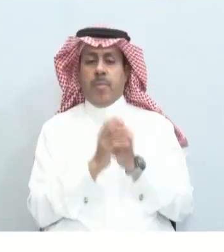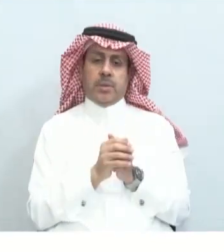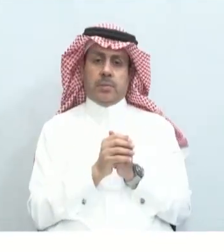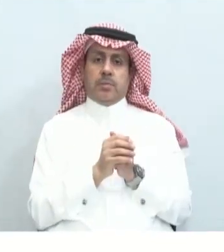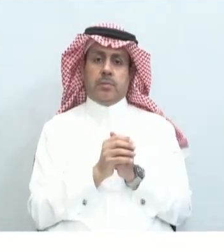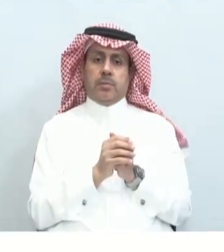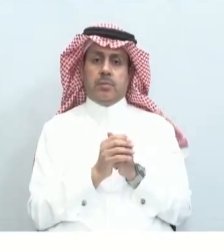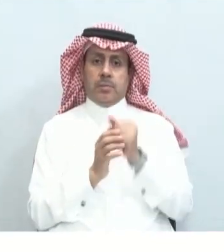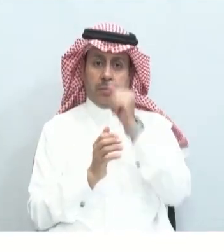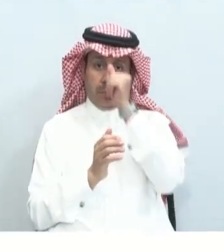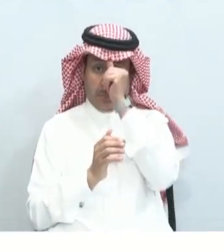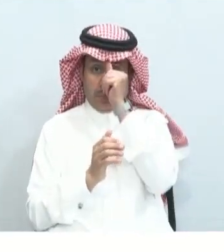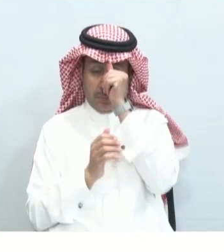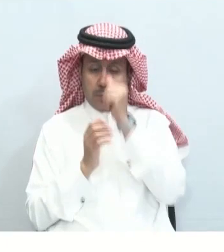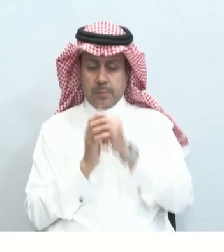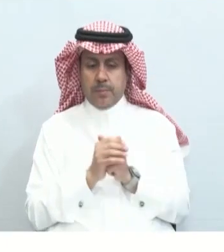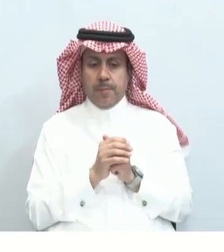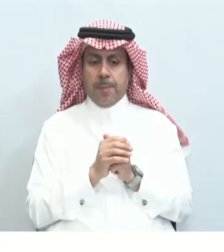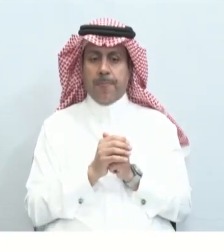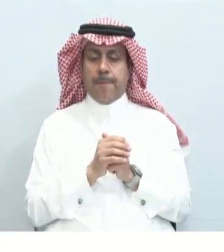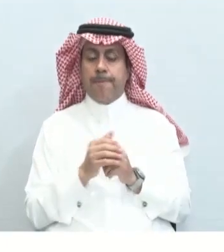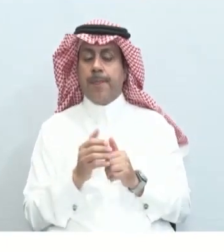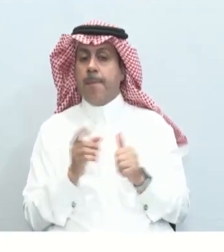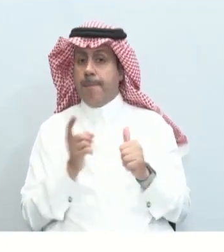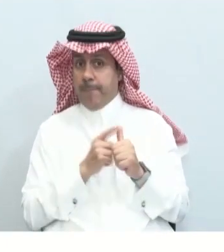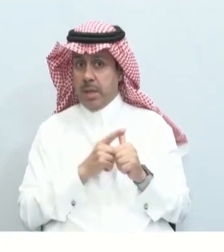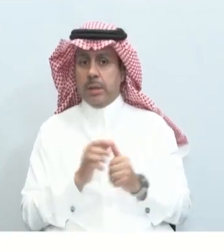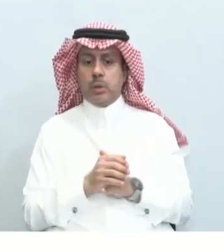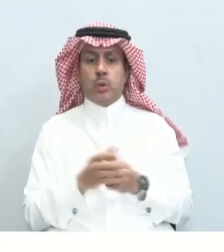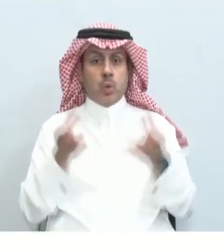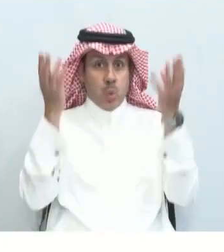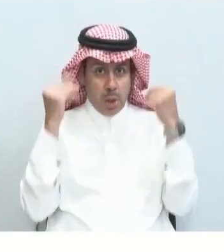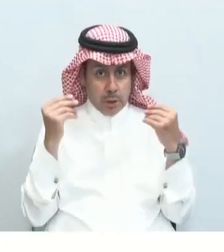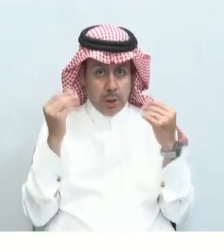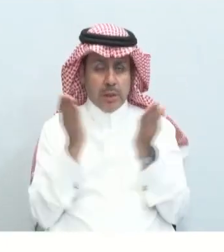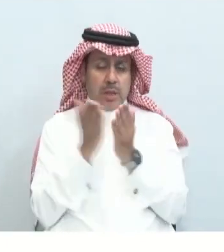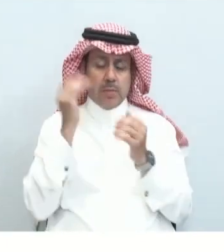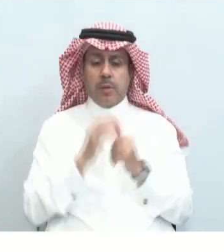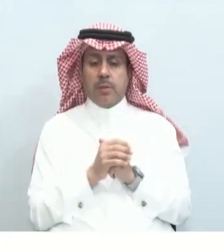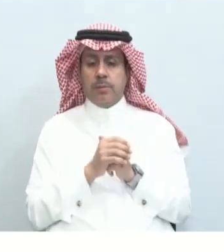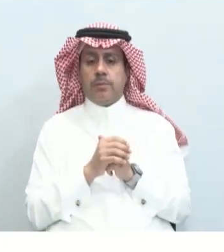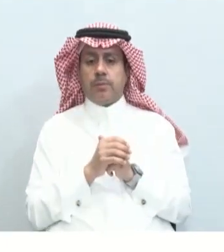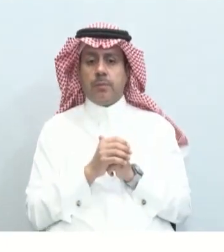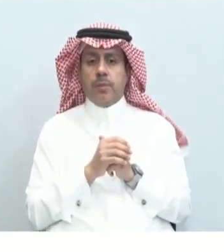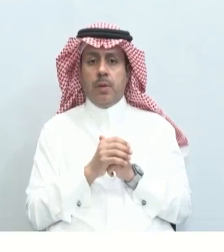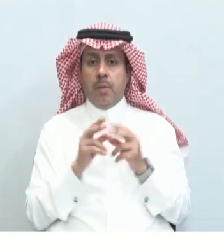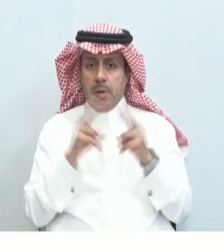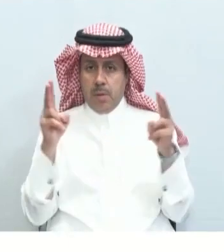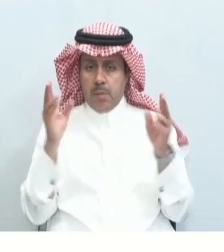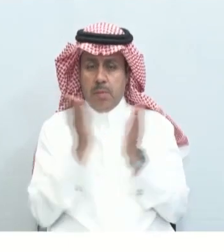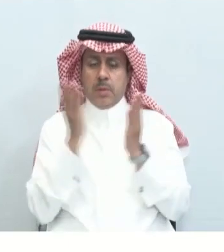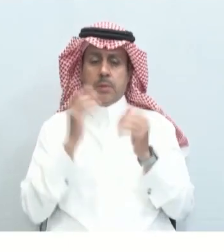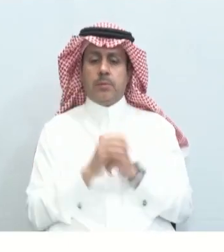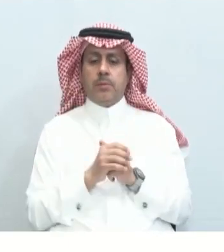الخاص والقانون العام وقبل الشروع في الدرس نود ان نذكر ما ذكرناه في الدرس